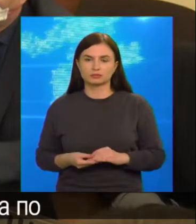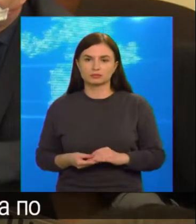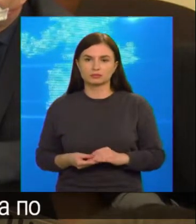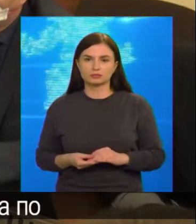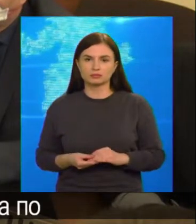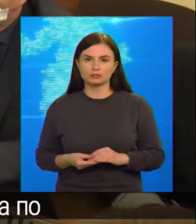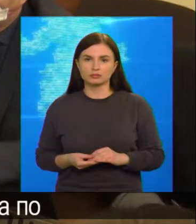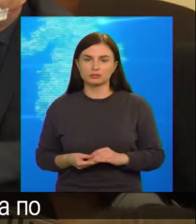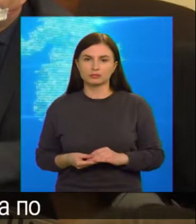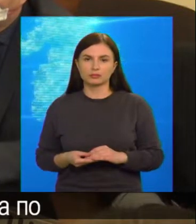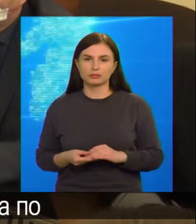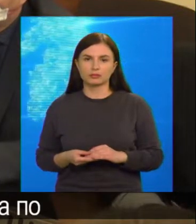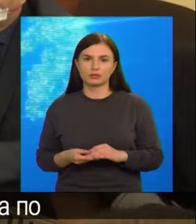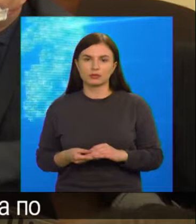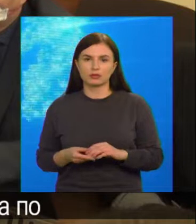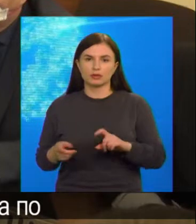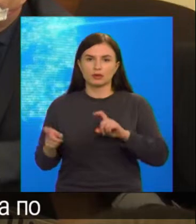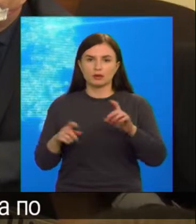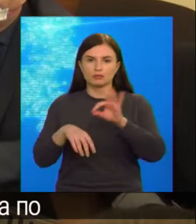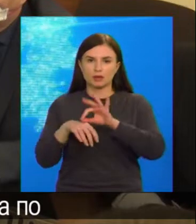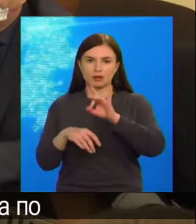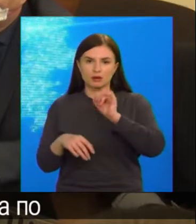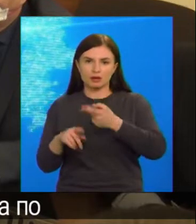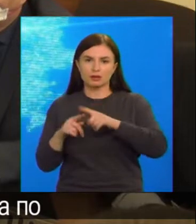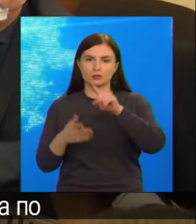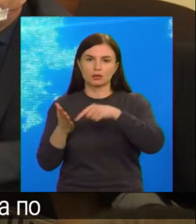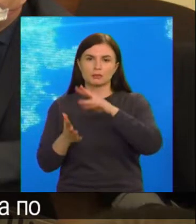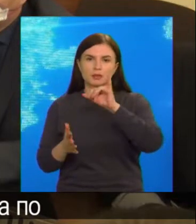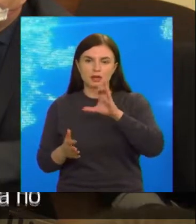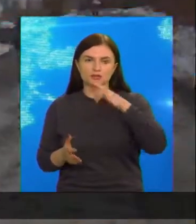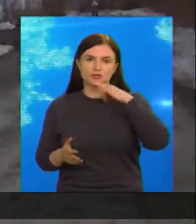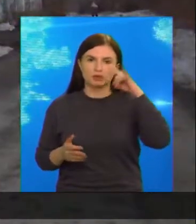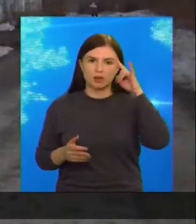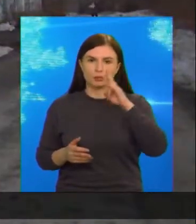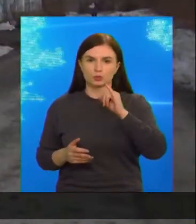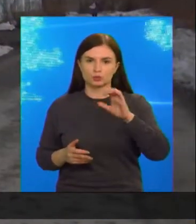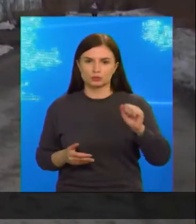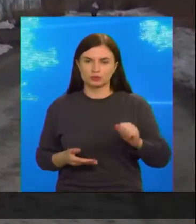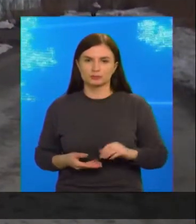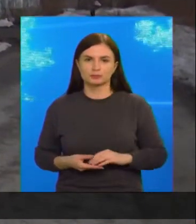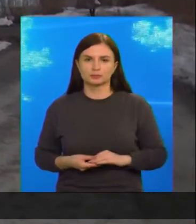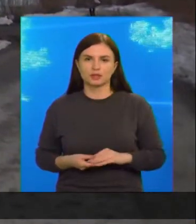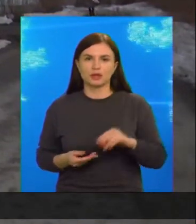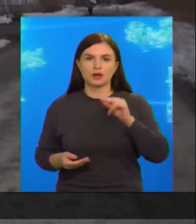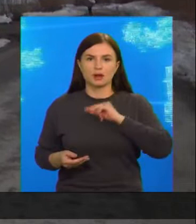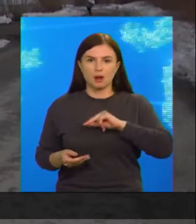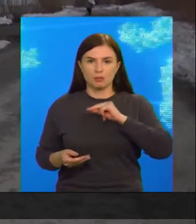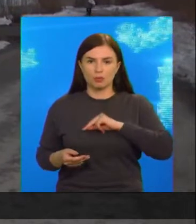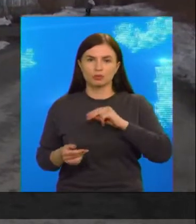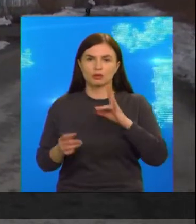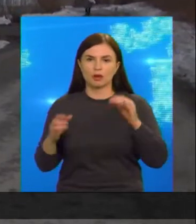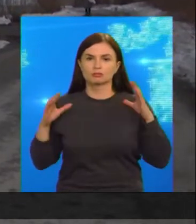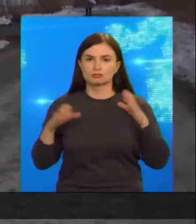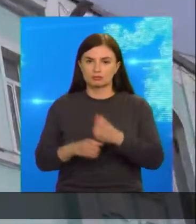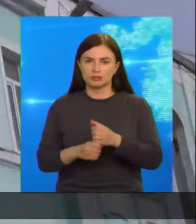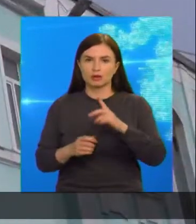в онкологические пациенты, это города МИАС, Челябинск, КУСА. Работают и над локализацией